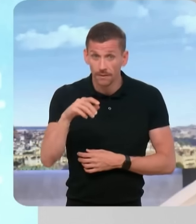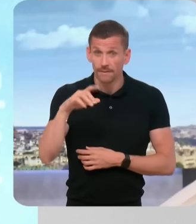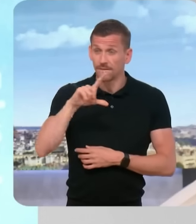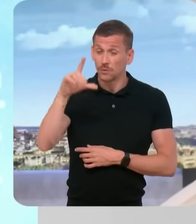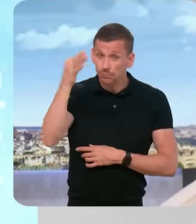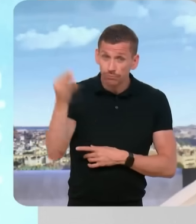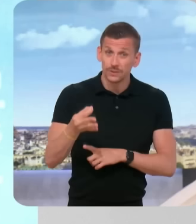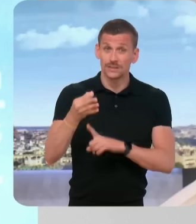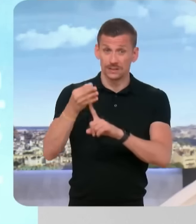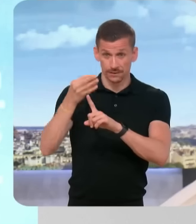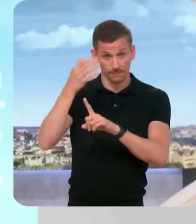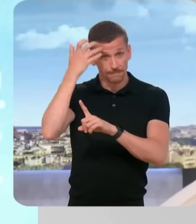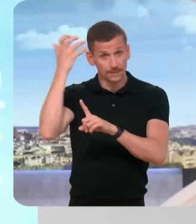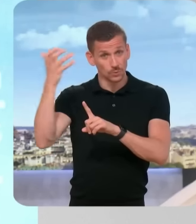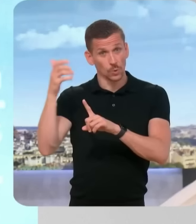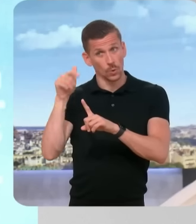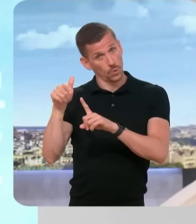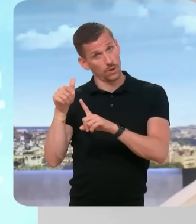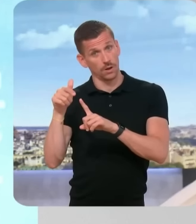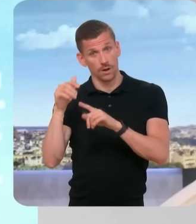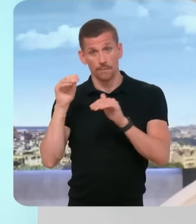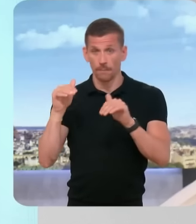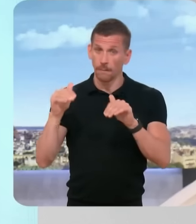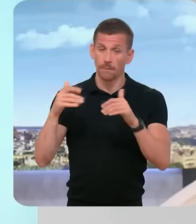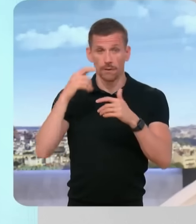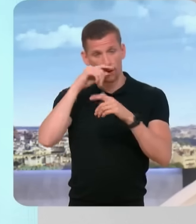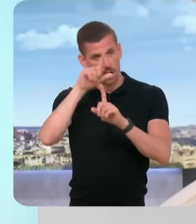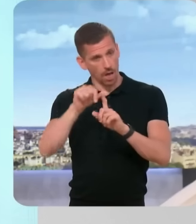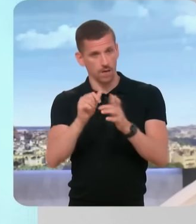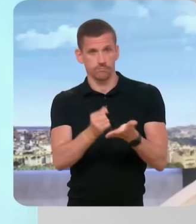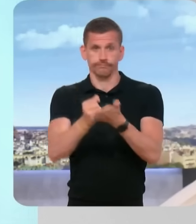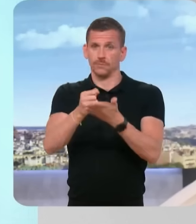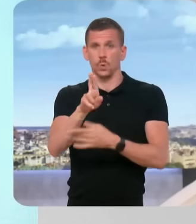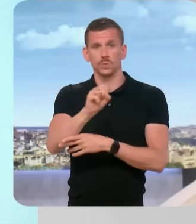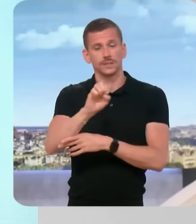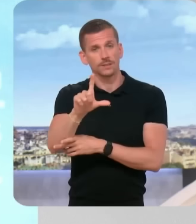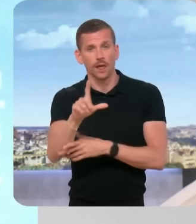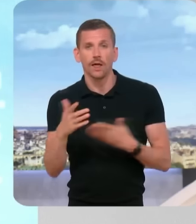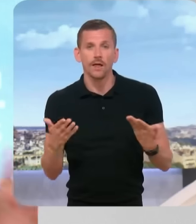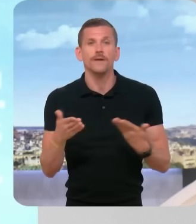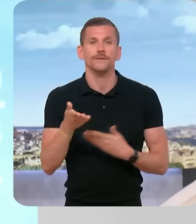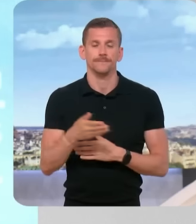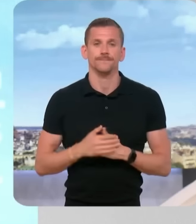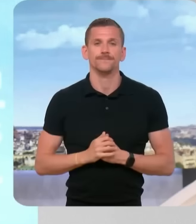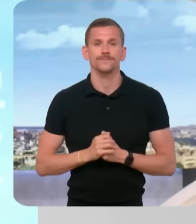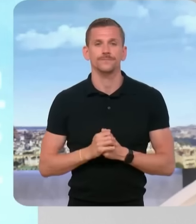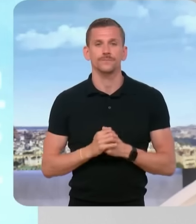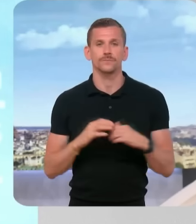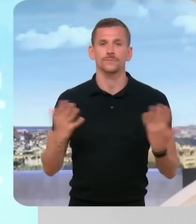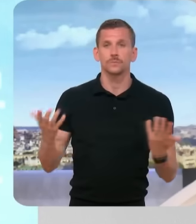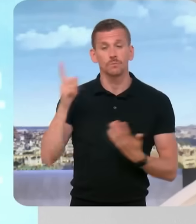rien dans le fait que le nouveau Front populaire existe, que la gauche soit à nouveau au rendez-vous dans le pays. La personnalité la plus rejetée. Mais d'accord. Mais pourquoi voudriez-vous